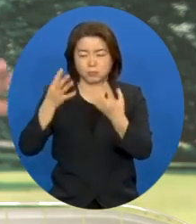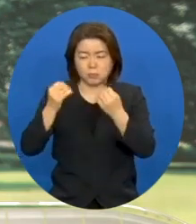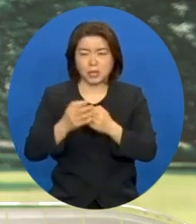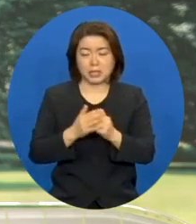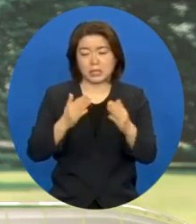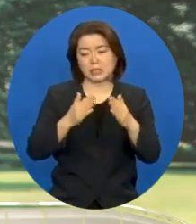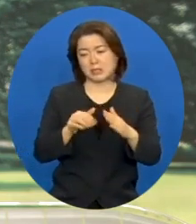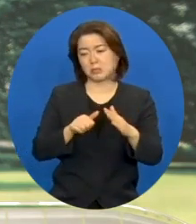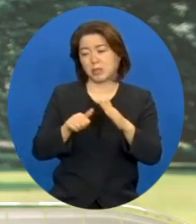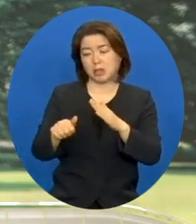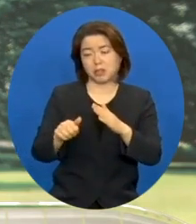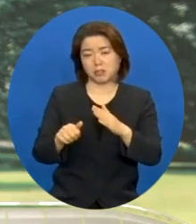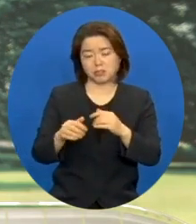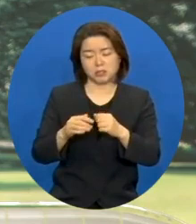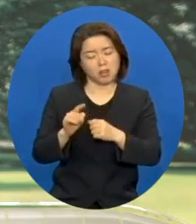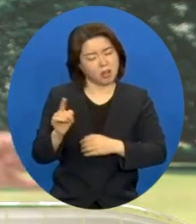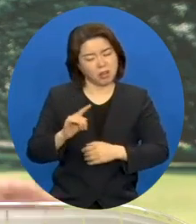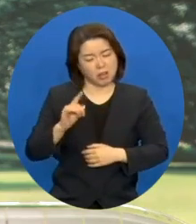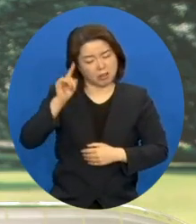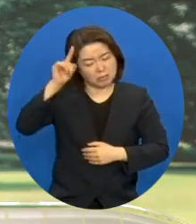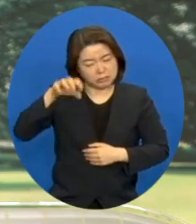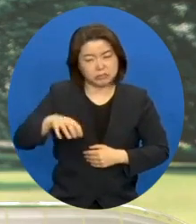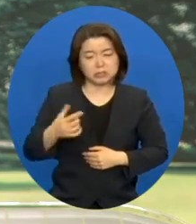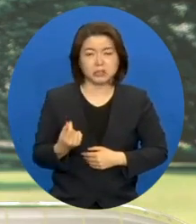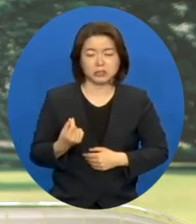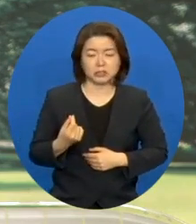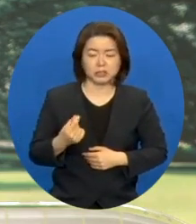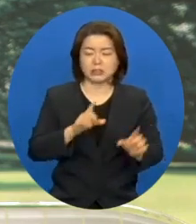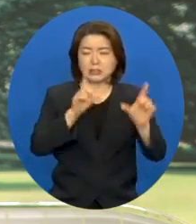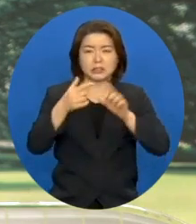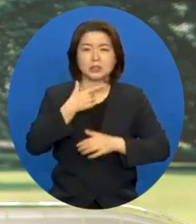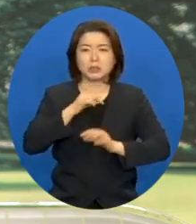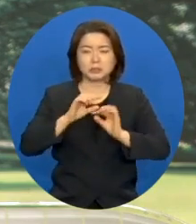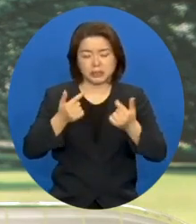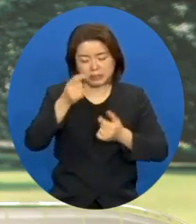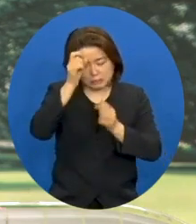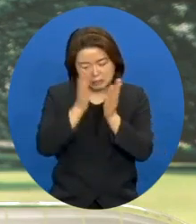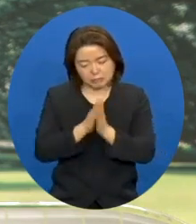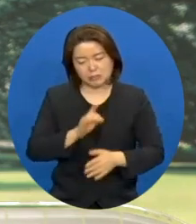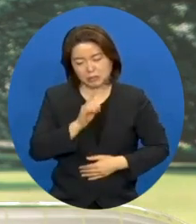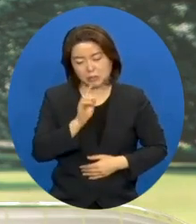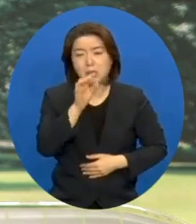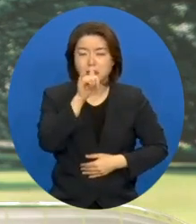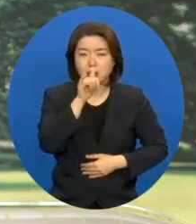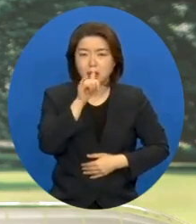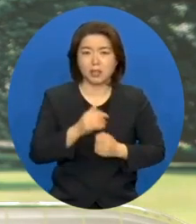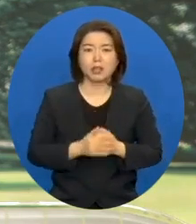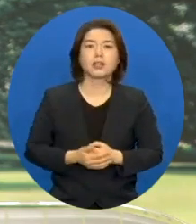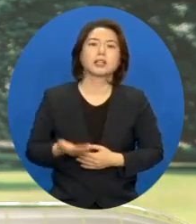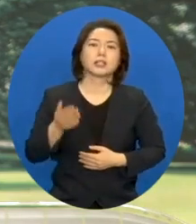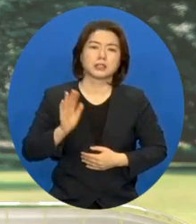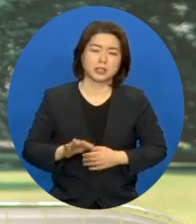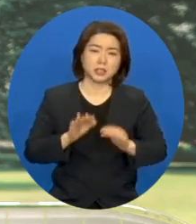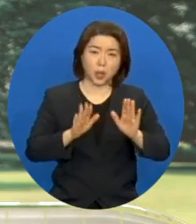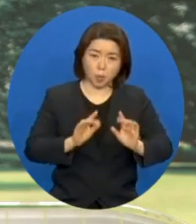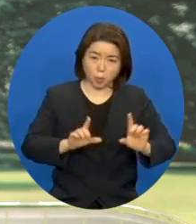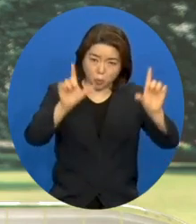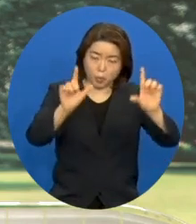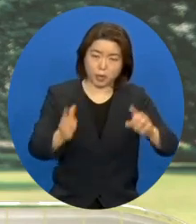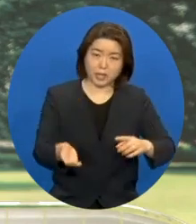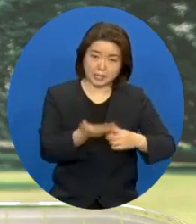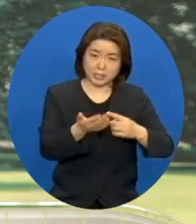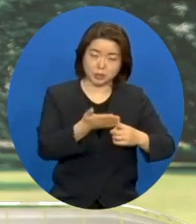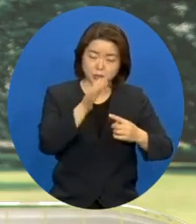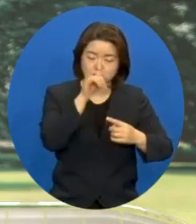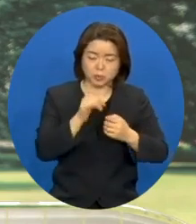것이 지옥같이 느껴졌고 살고 싶지 않다는 기도만 했습니다. 그러던 올해 초 슬픈 마음으로